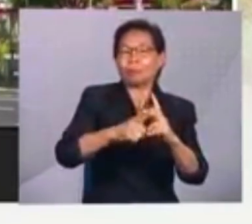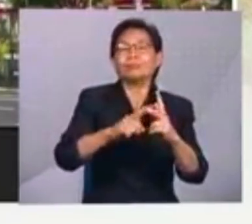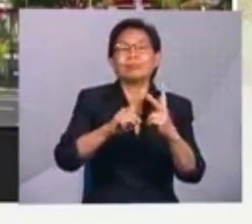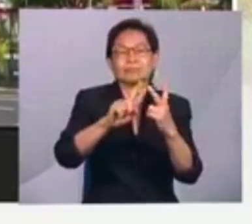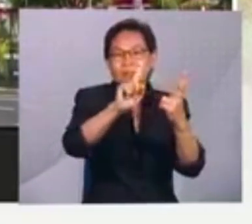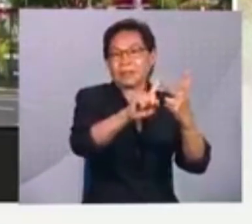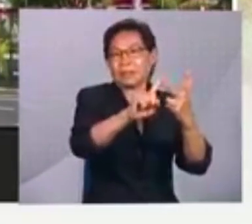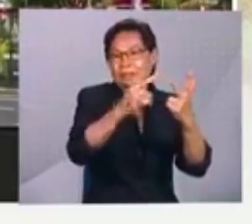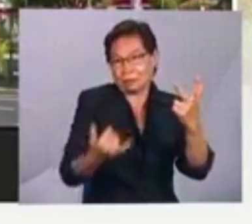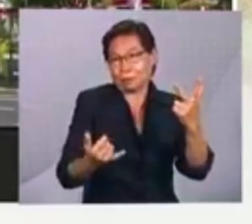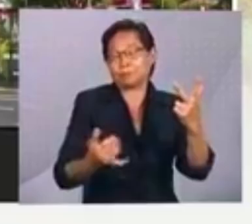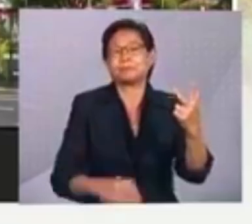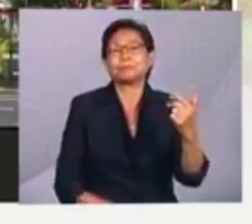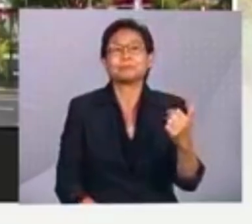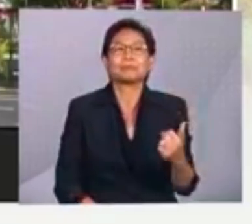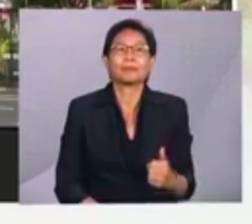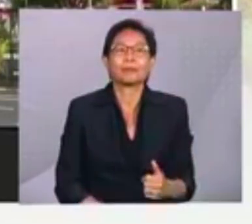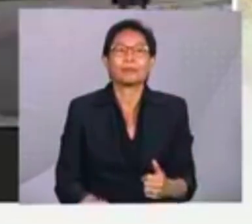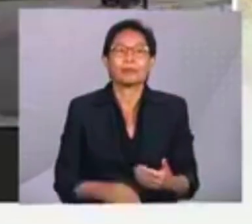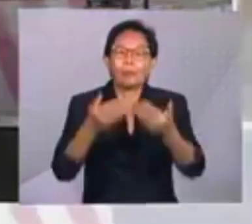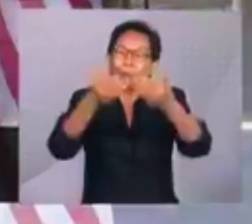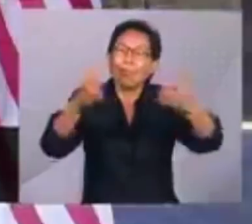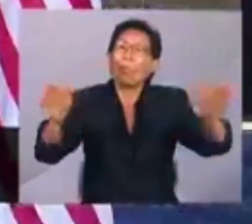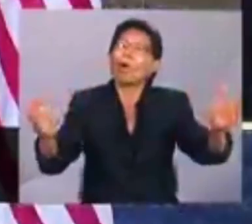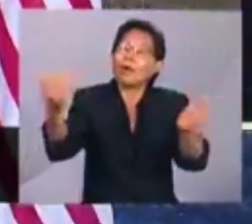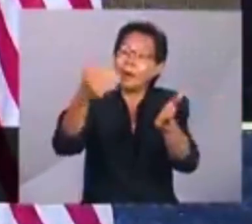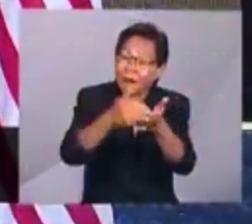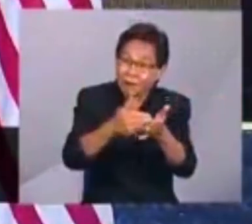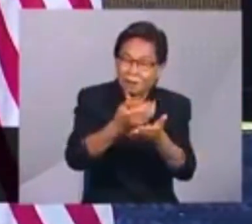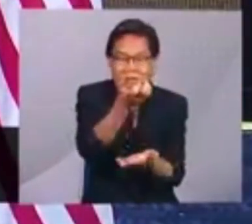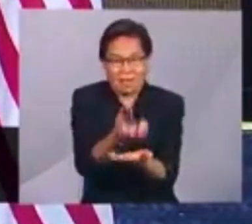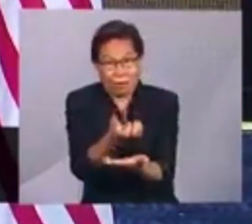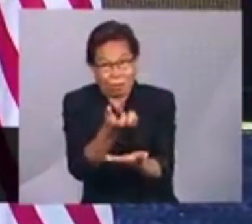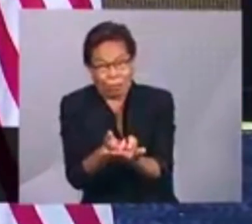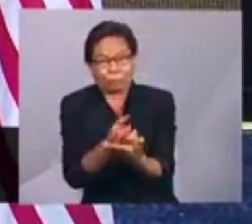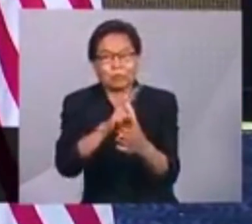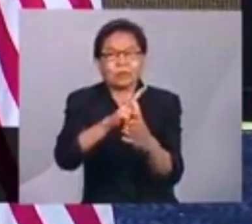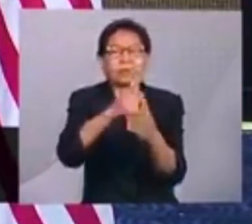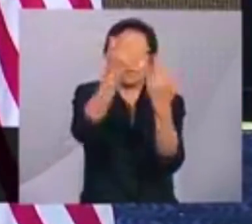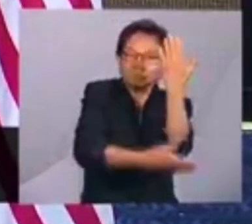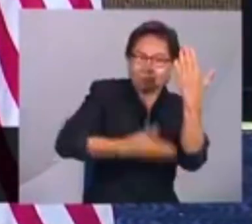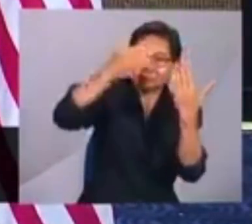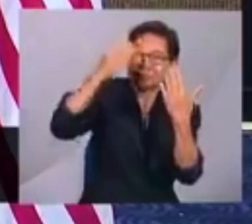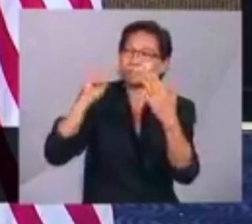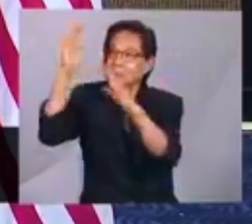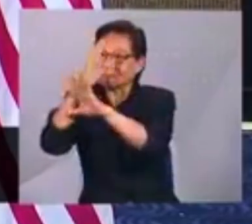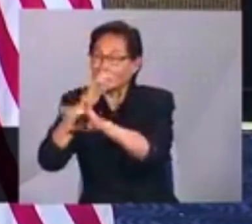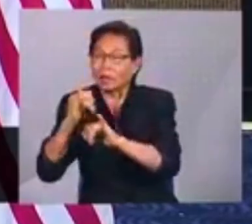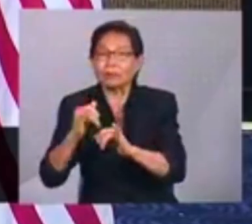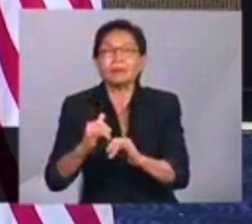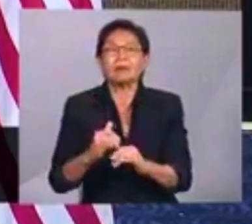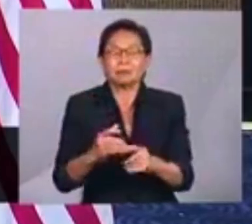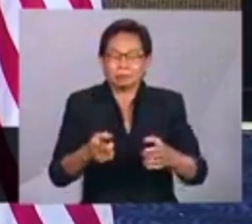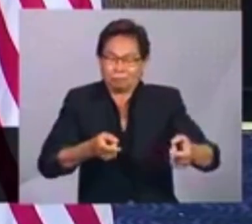Pendekatan ketiga yaitu membuka smule activity ekonomi di seluruh negara secara